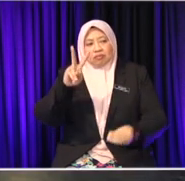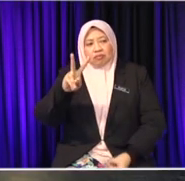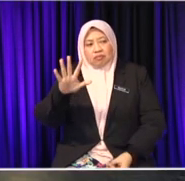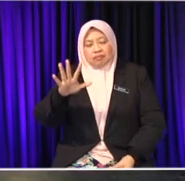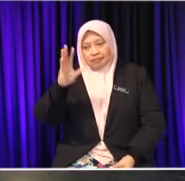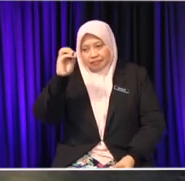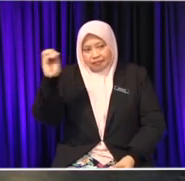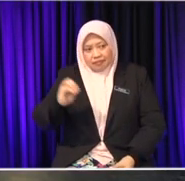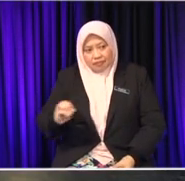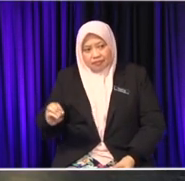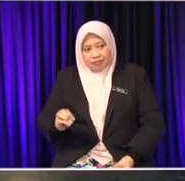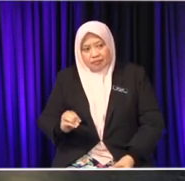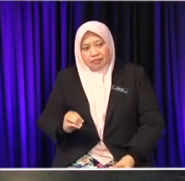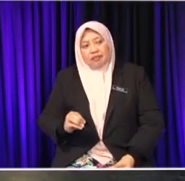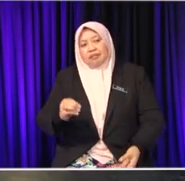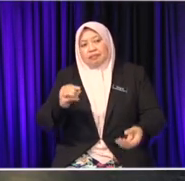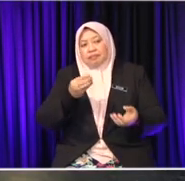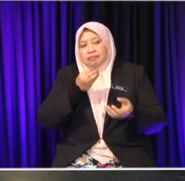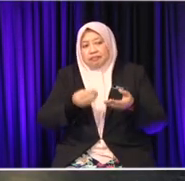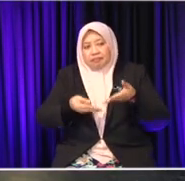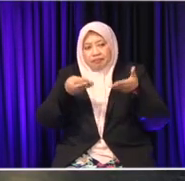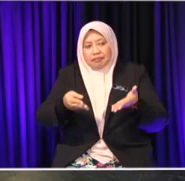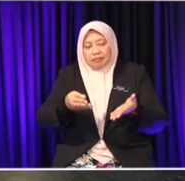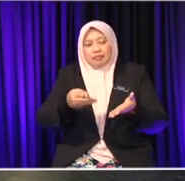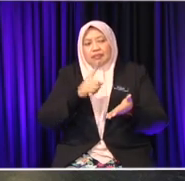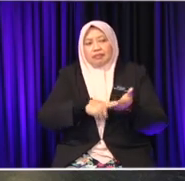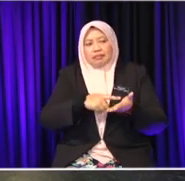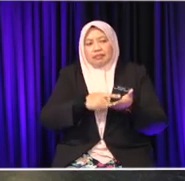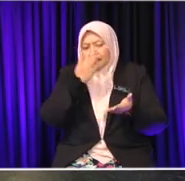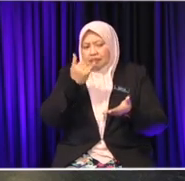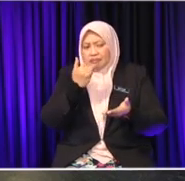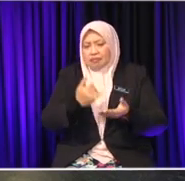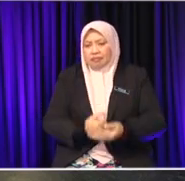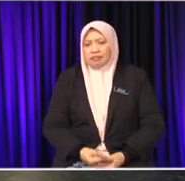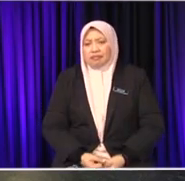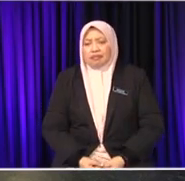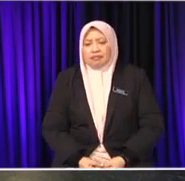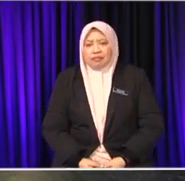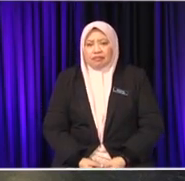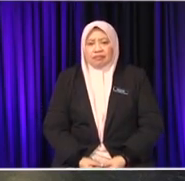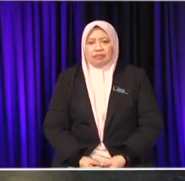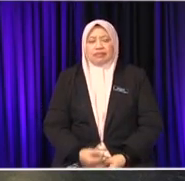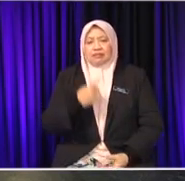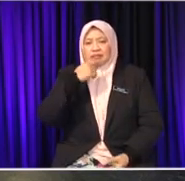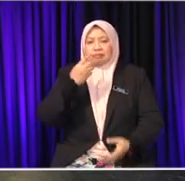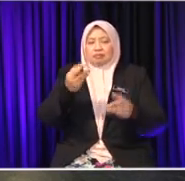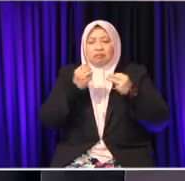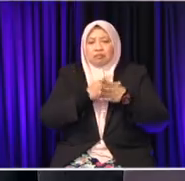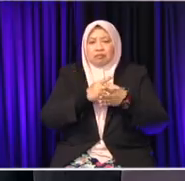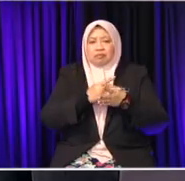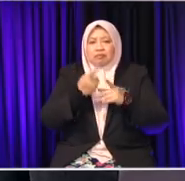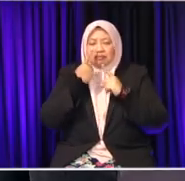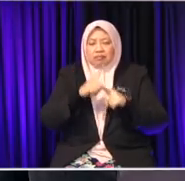tapi kenapa rahim dapat juga Siapa Mereka kenapa